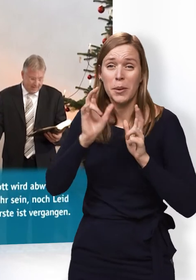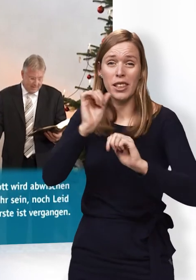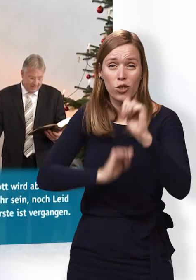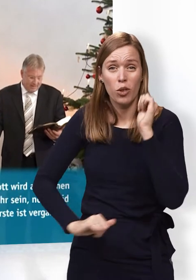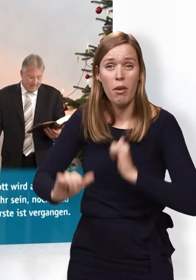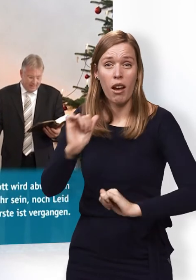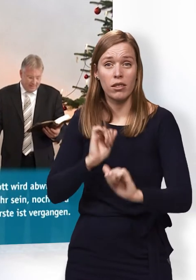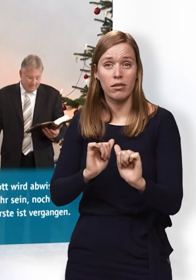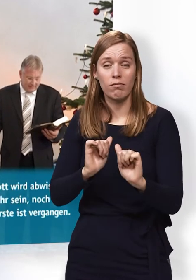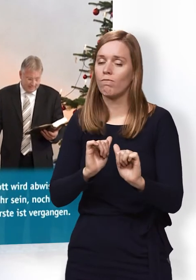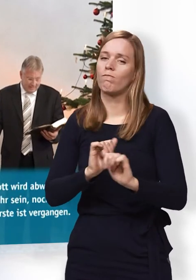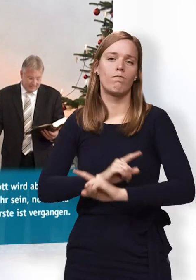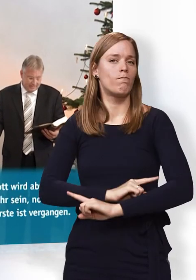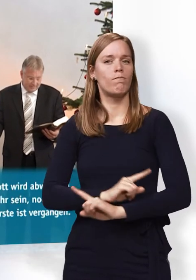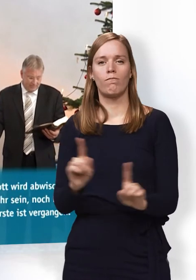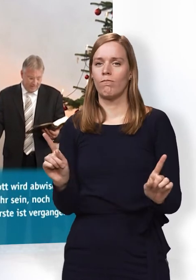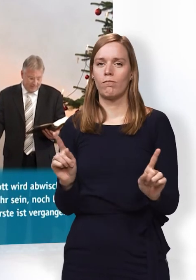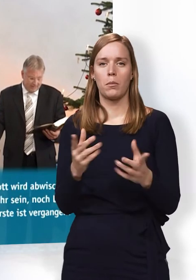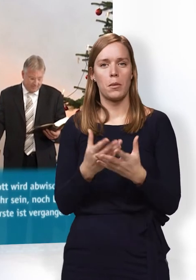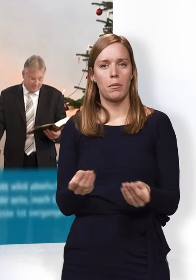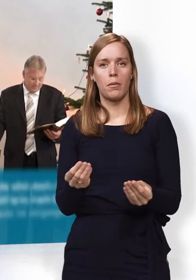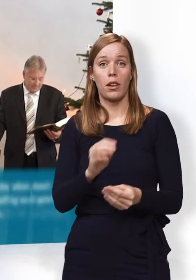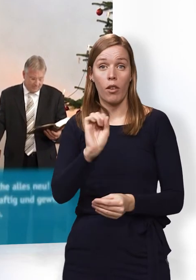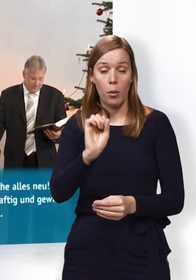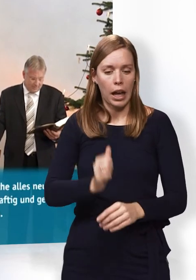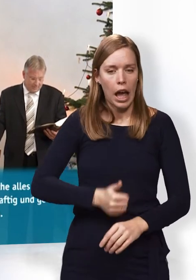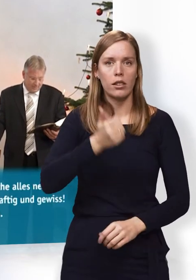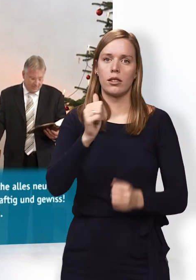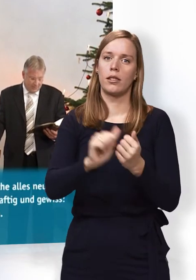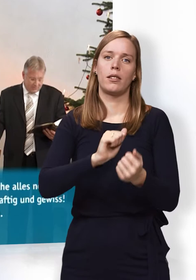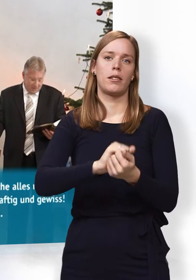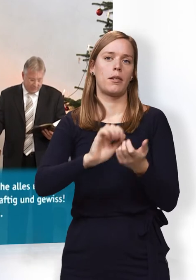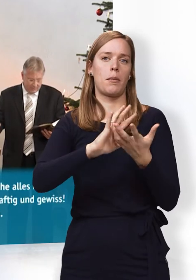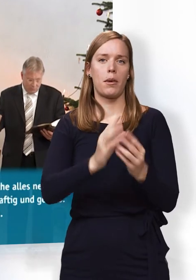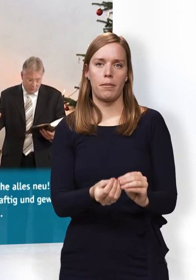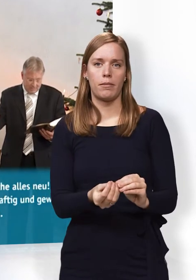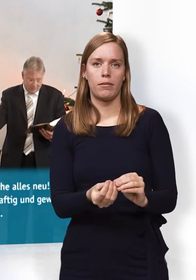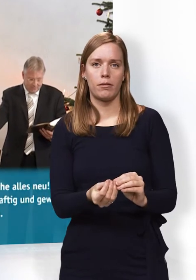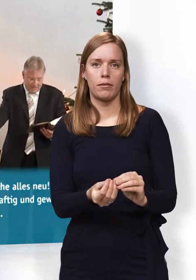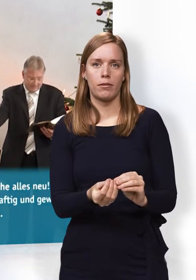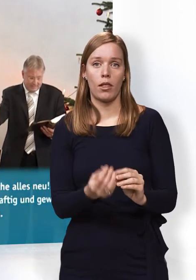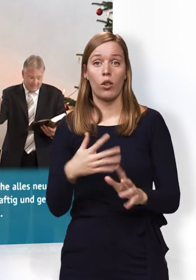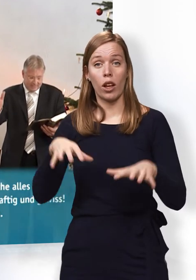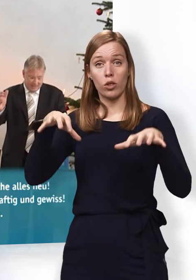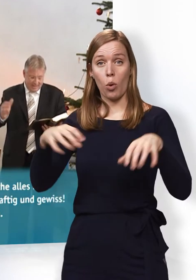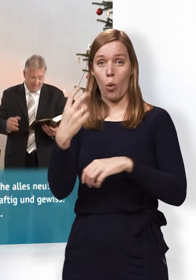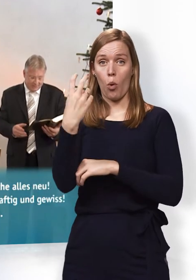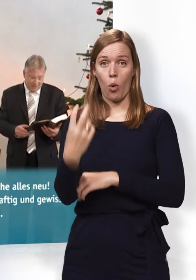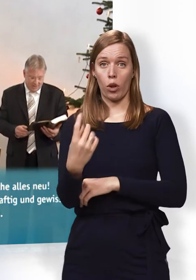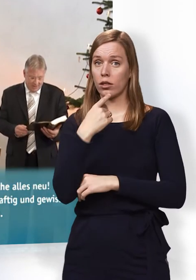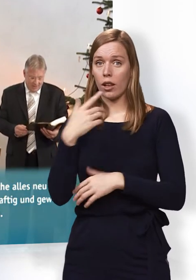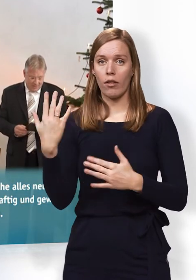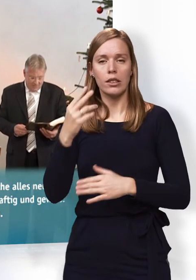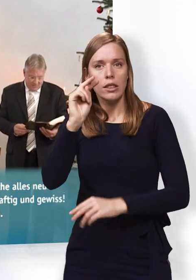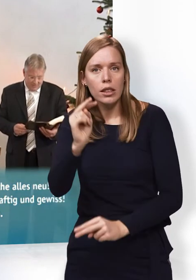Schmerz, denn das Erste ist vergangen. Und der auf dem Thron saß, sprach: Siehe, ich mache alles